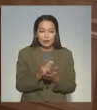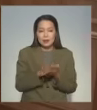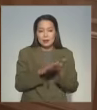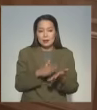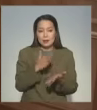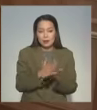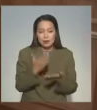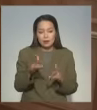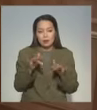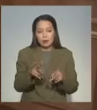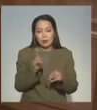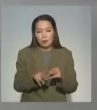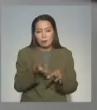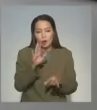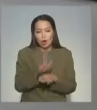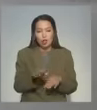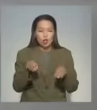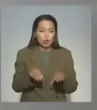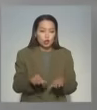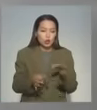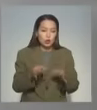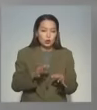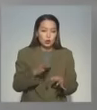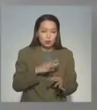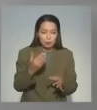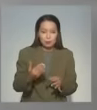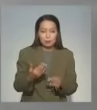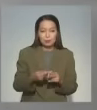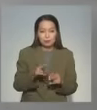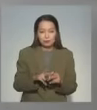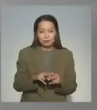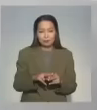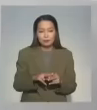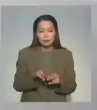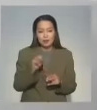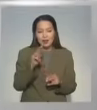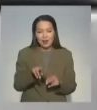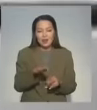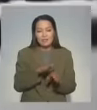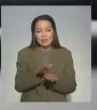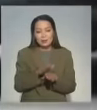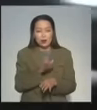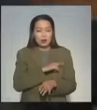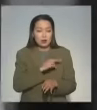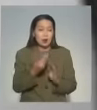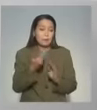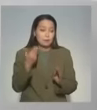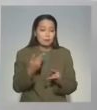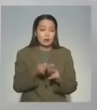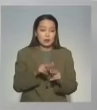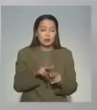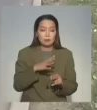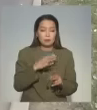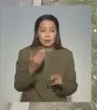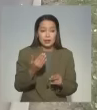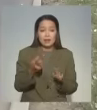Гражданское дело прекращено по решению суда. Это значит, что подписанный заказчиком акт выполненных работ, который ранее хотели аннулировать,